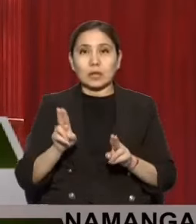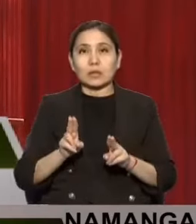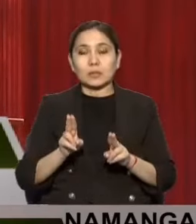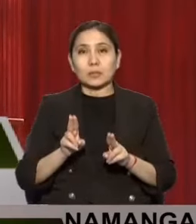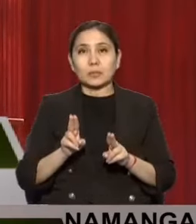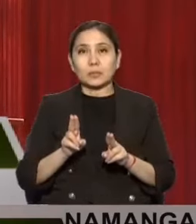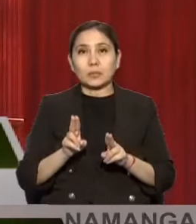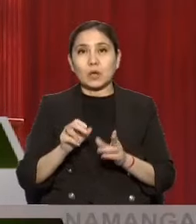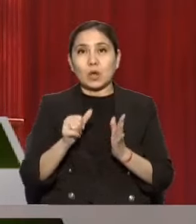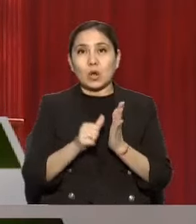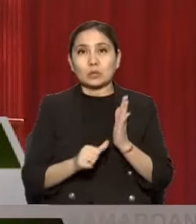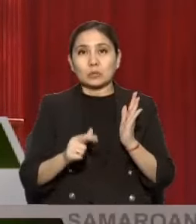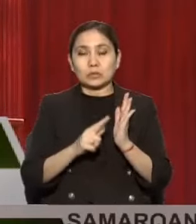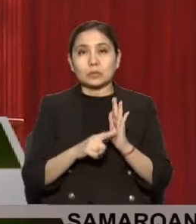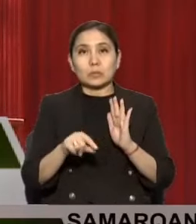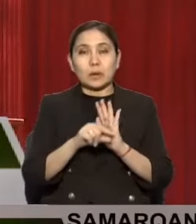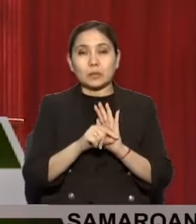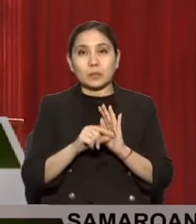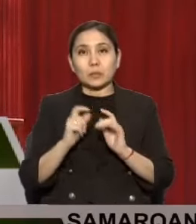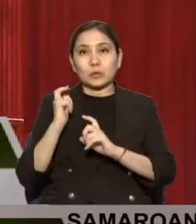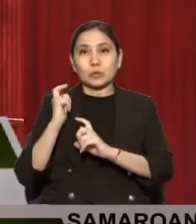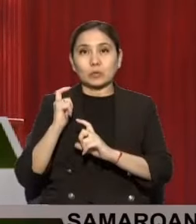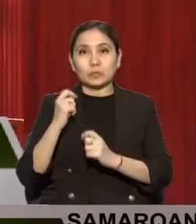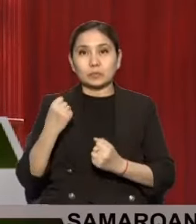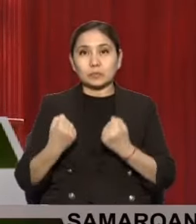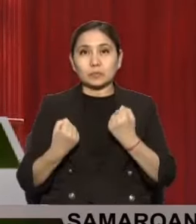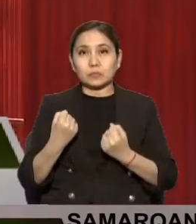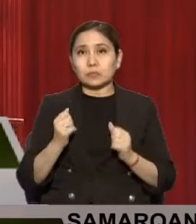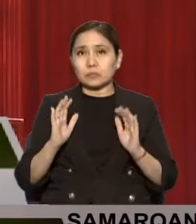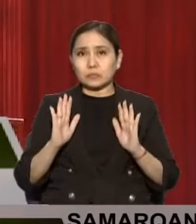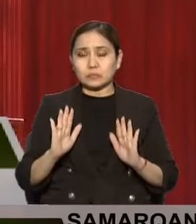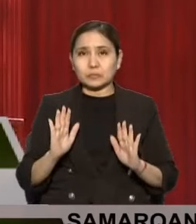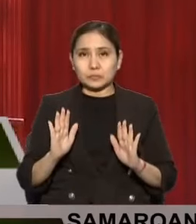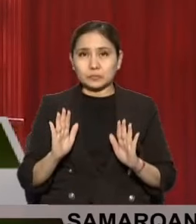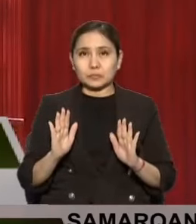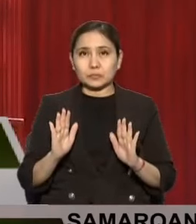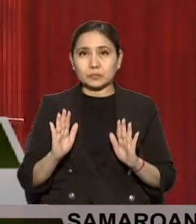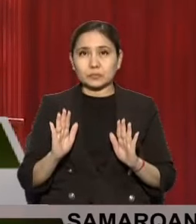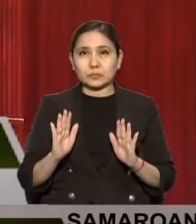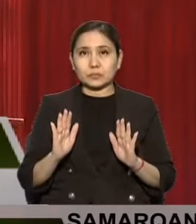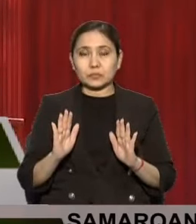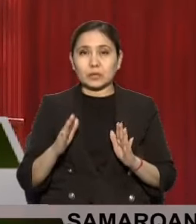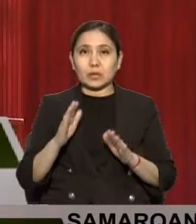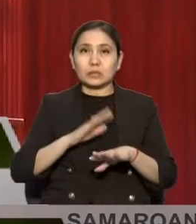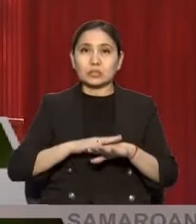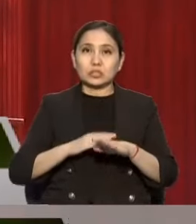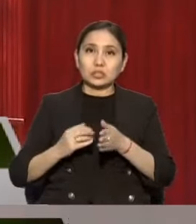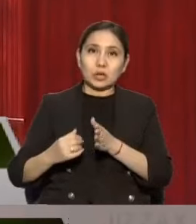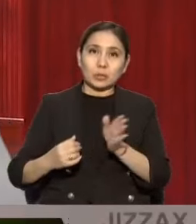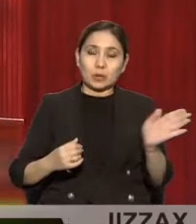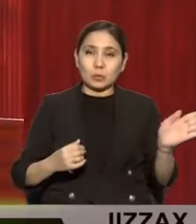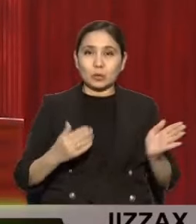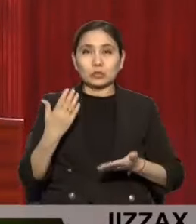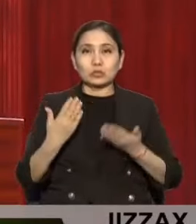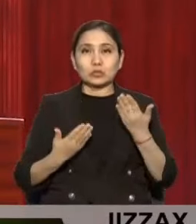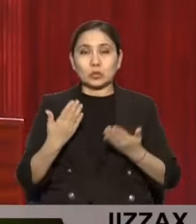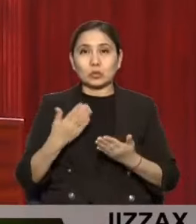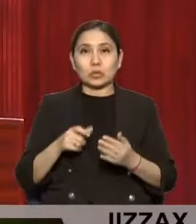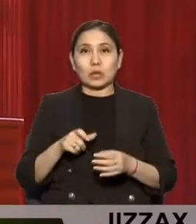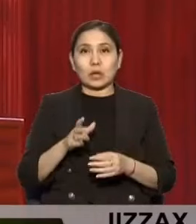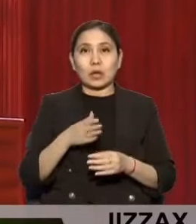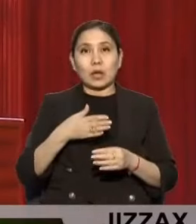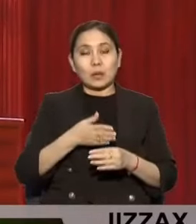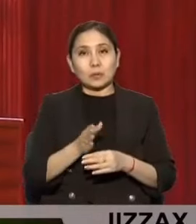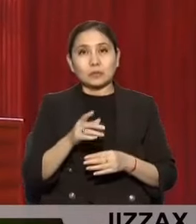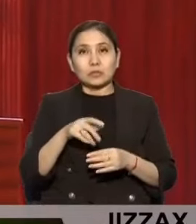qoidalarining 67-bandida yuk avtomobillariga faqat chapga burilish yoki qayrilib olish uchun yo'lning chetki